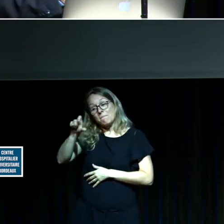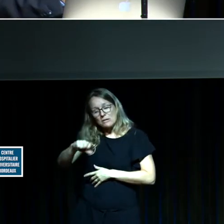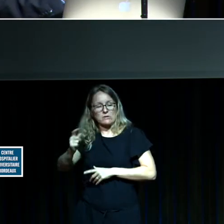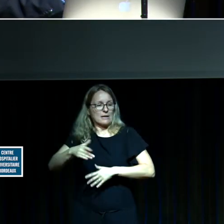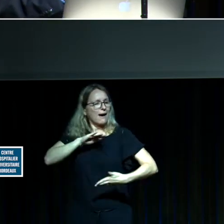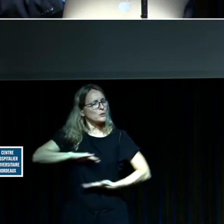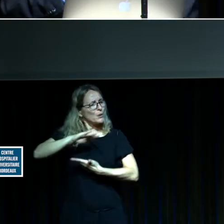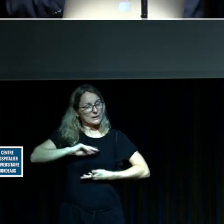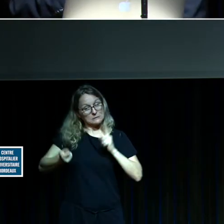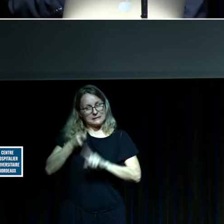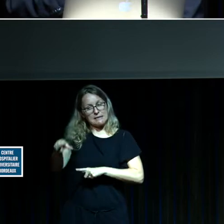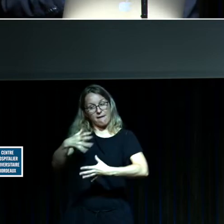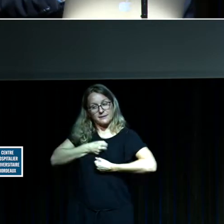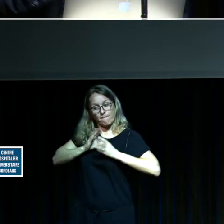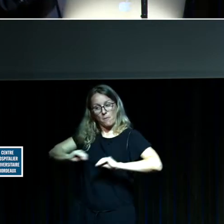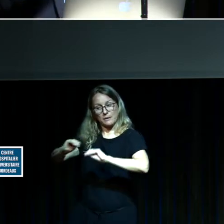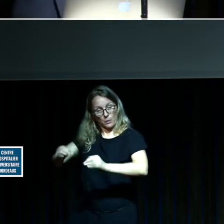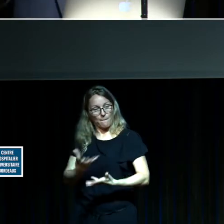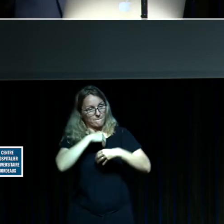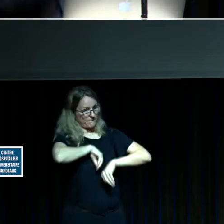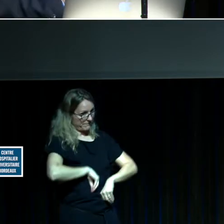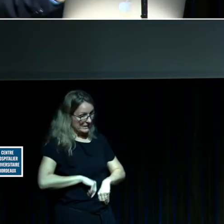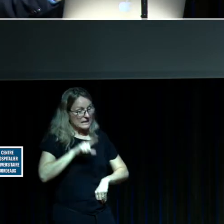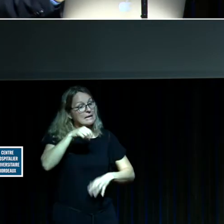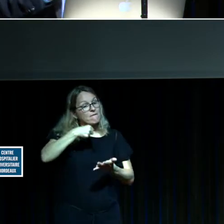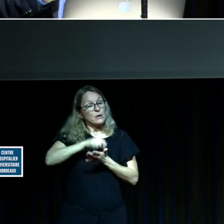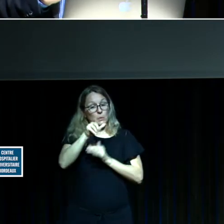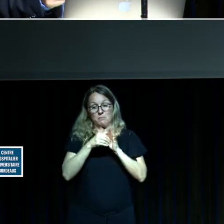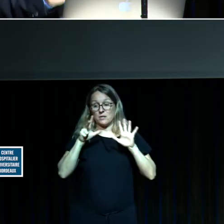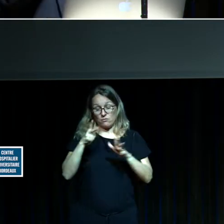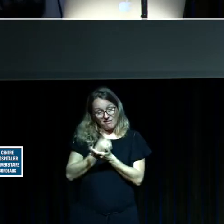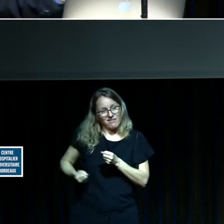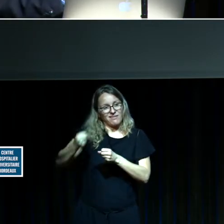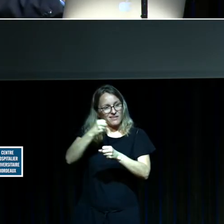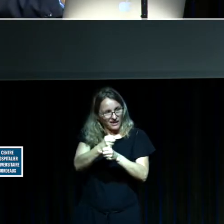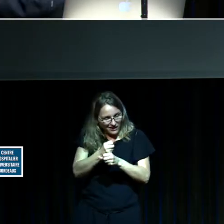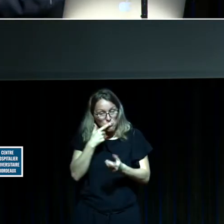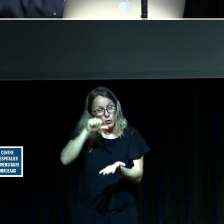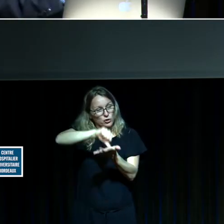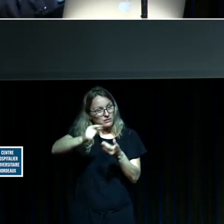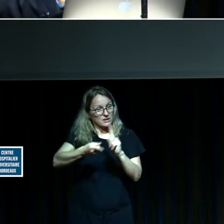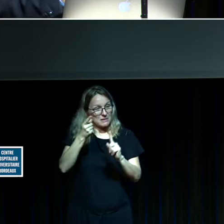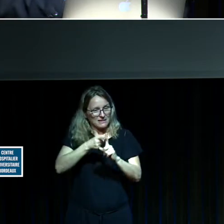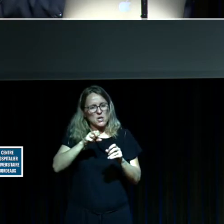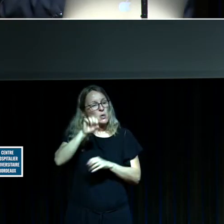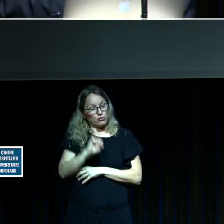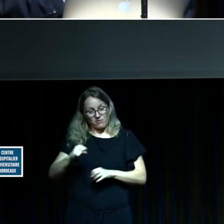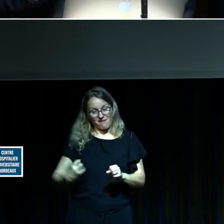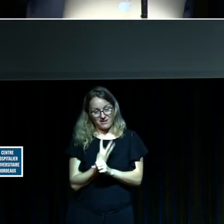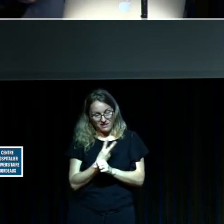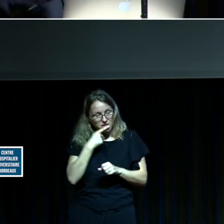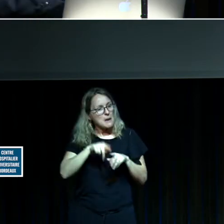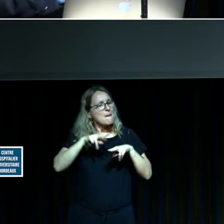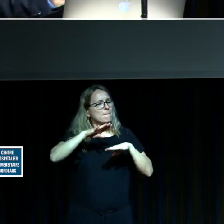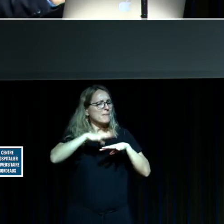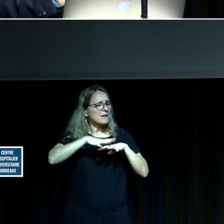Et depuis fin 2018, ils ont réussi à créer des centres de thrombectomie sur le sud-Aquitaine, c'est-à-dire Bayonne et Pau,